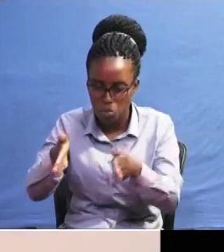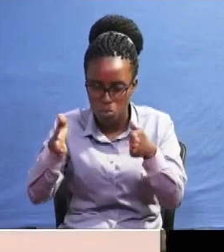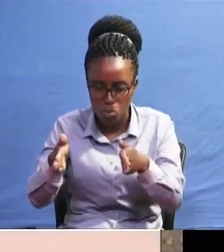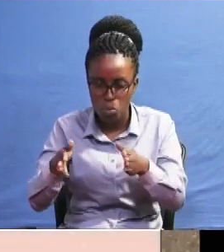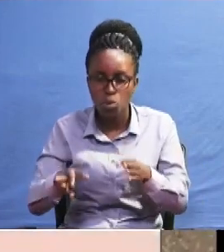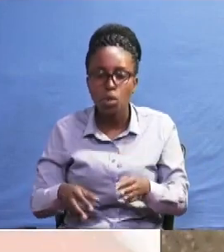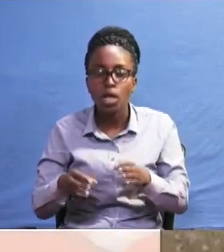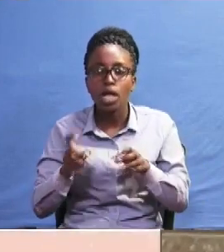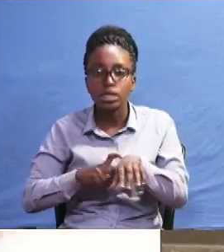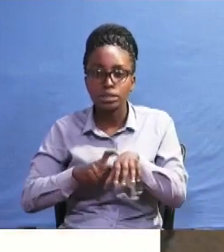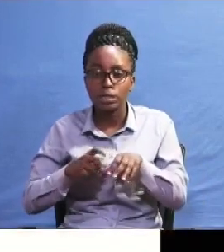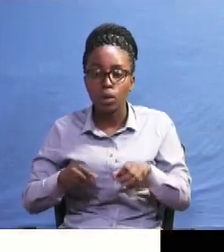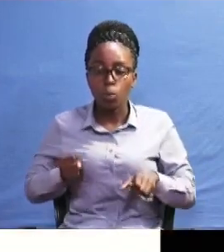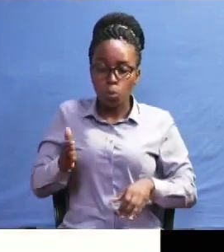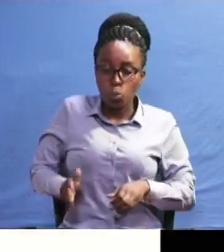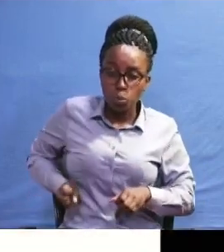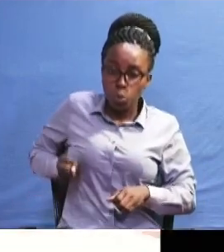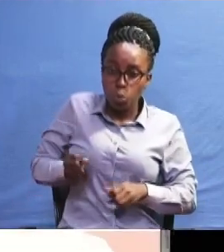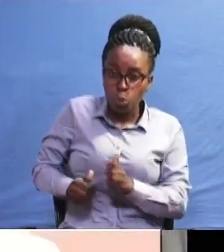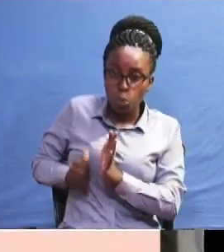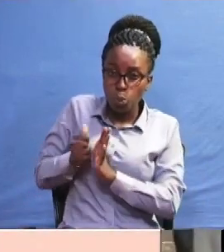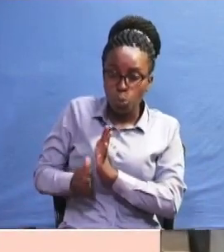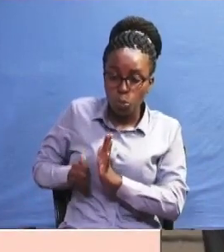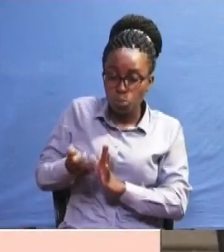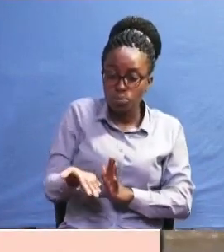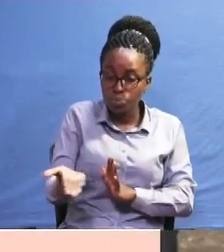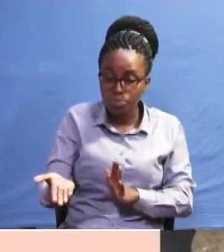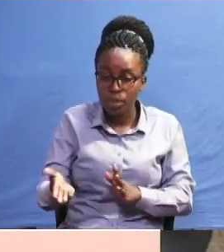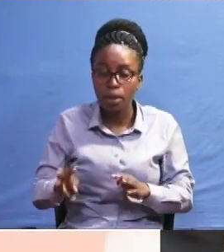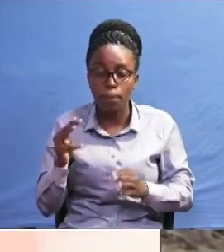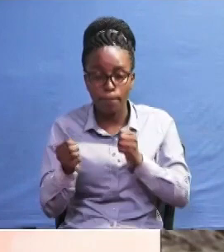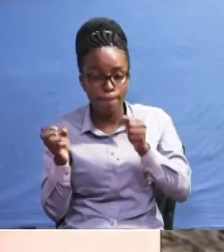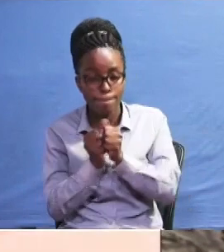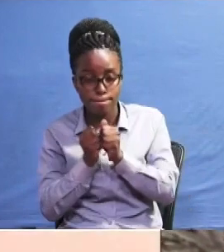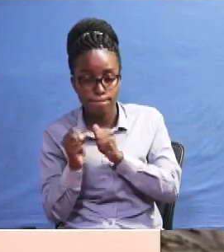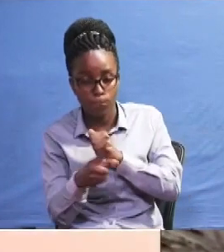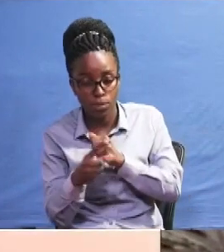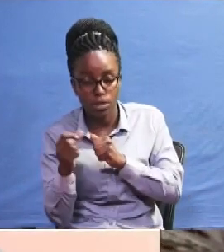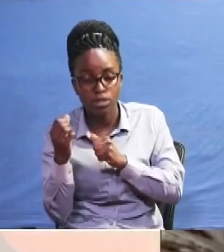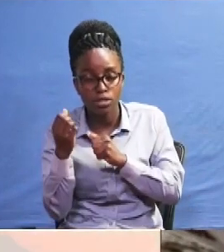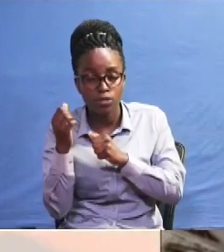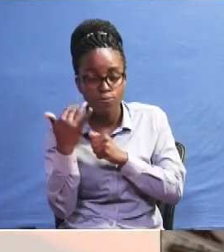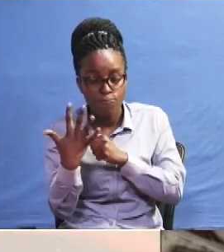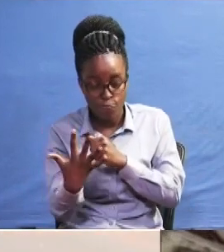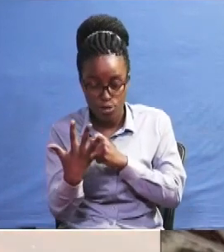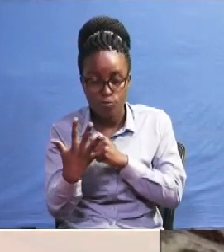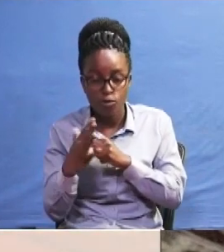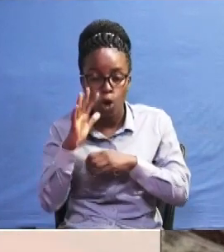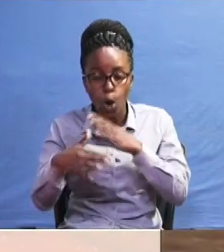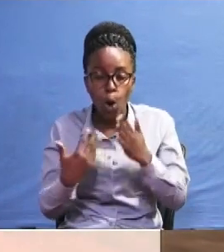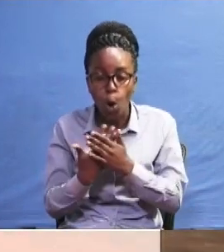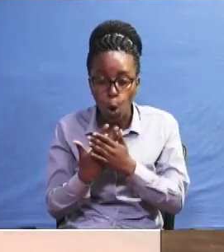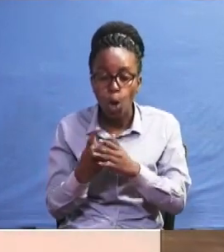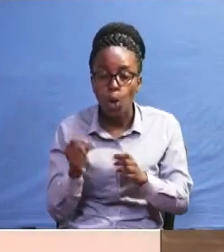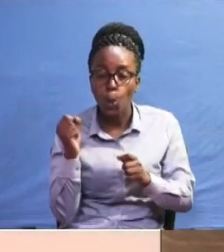ukarabati ukitarajiwa kufanyika hadi mwisho wa Mei. Huduma za afya pia hazijasazwa, vituo 61